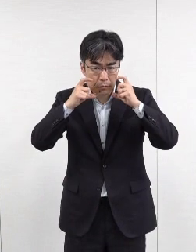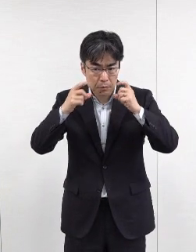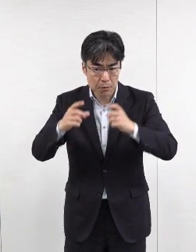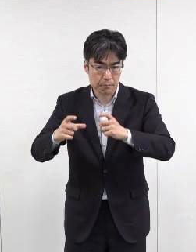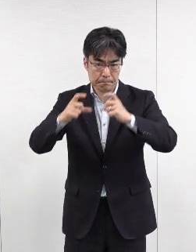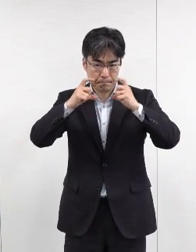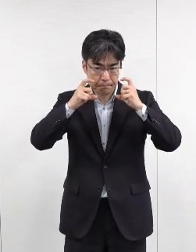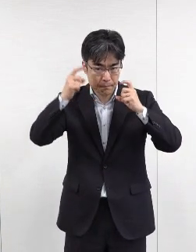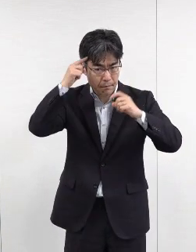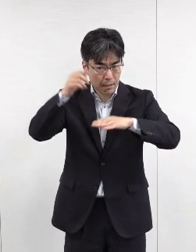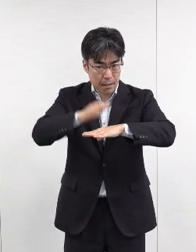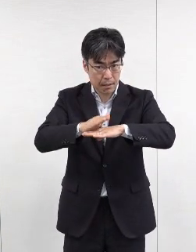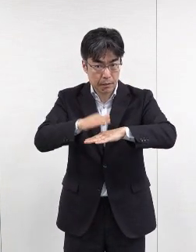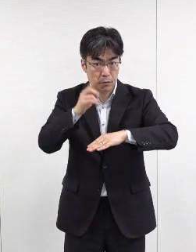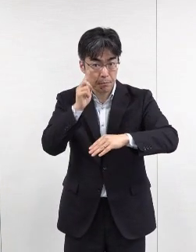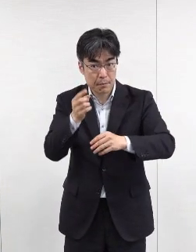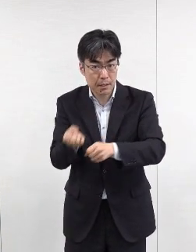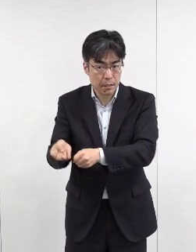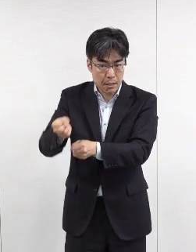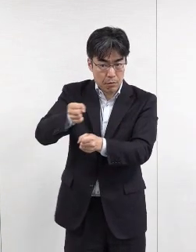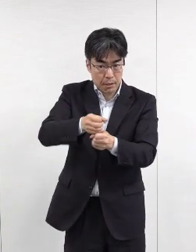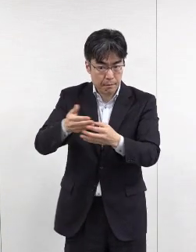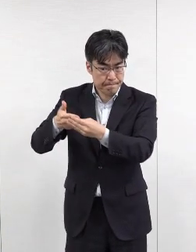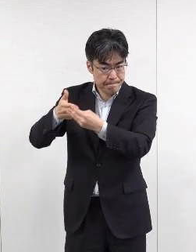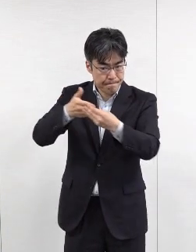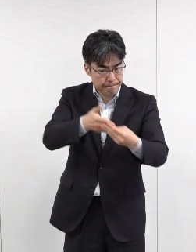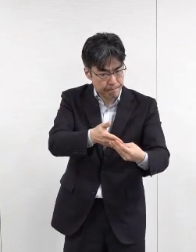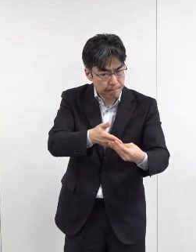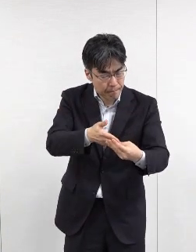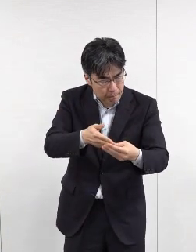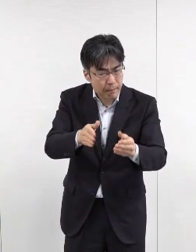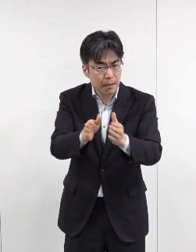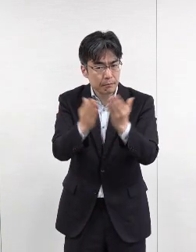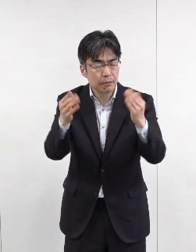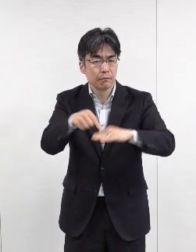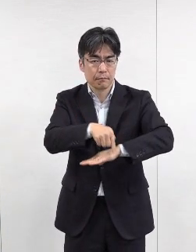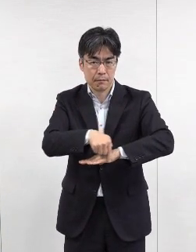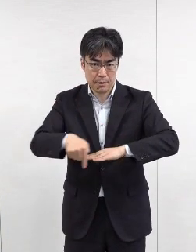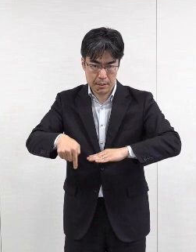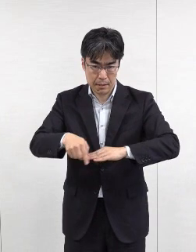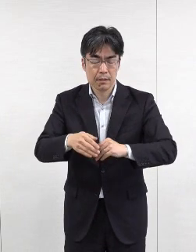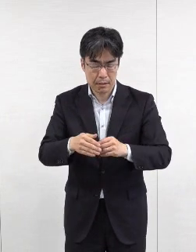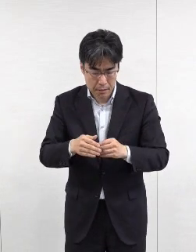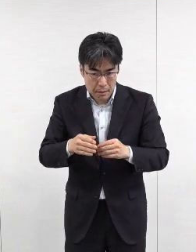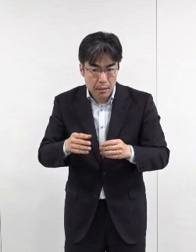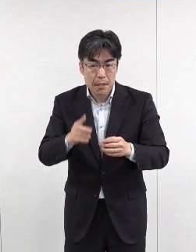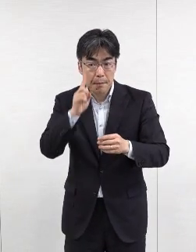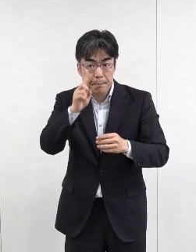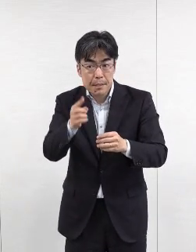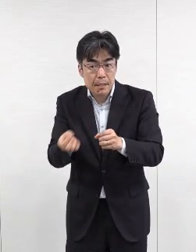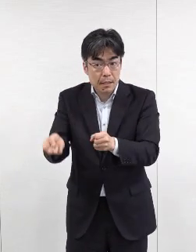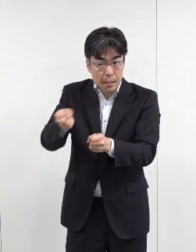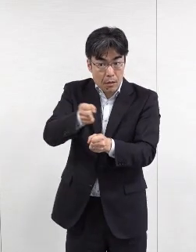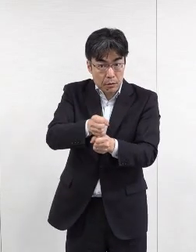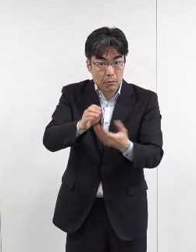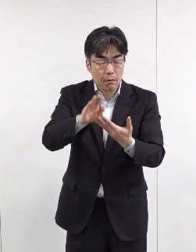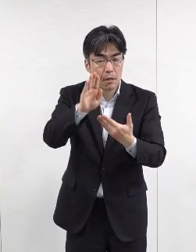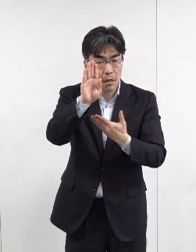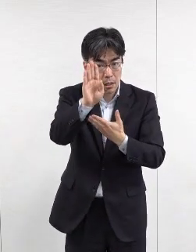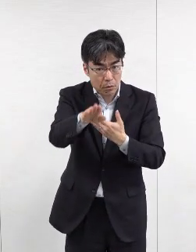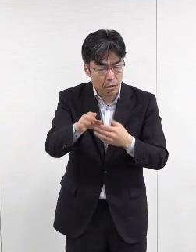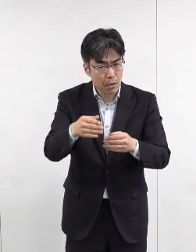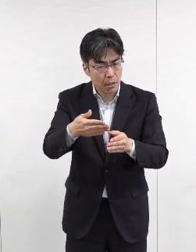着用の考え方の見直しが適用されることとなっていますこの見直しにより